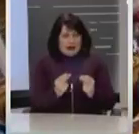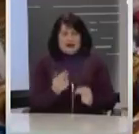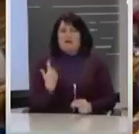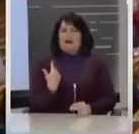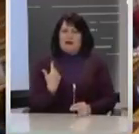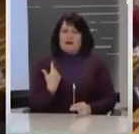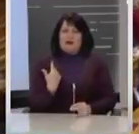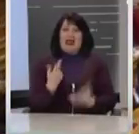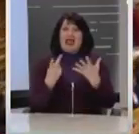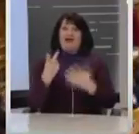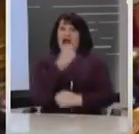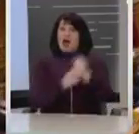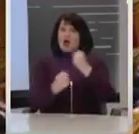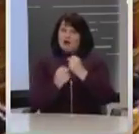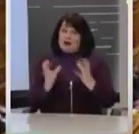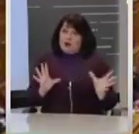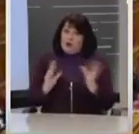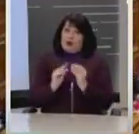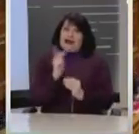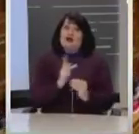προηγούμενα 7 χρόνια